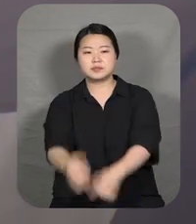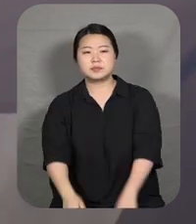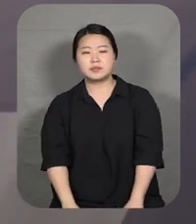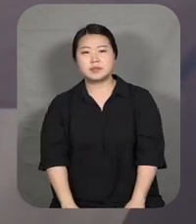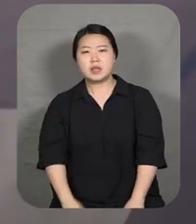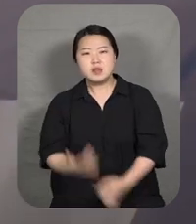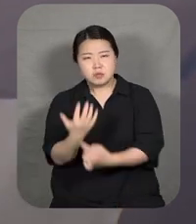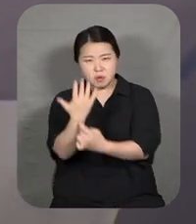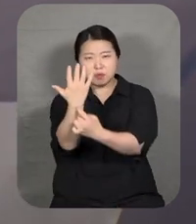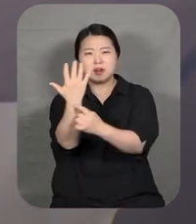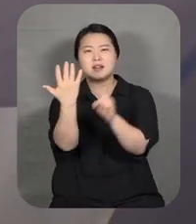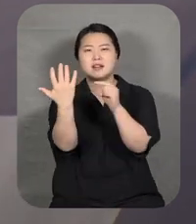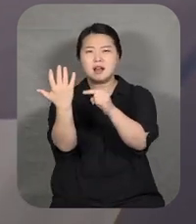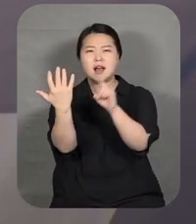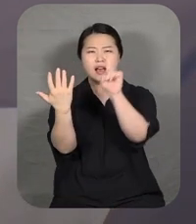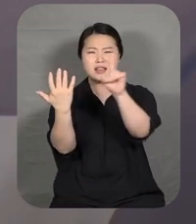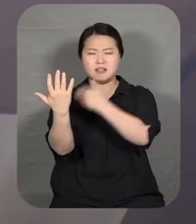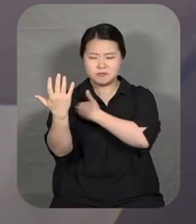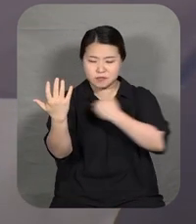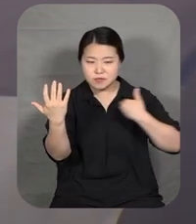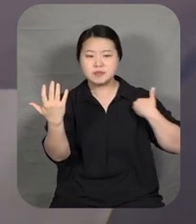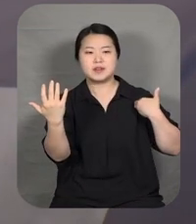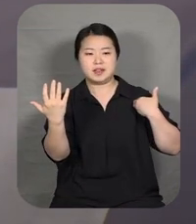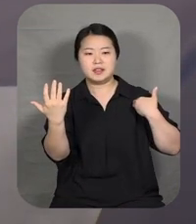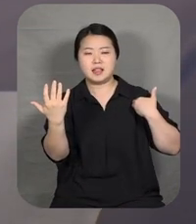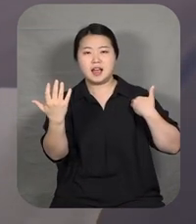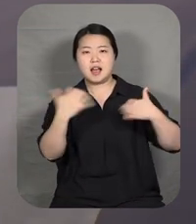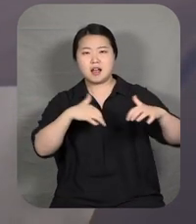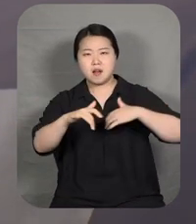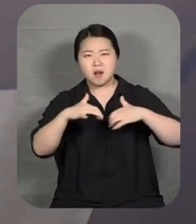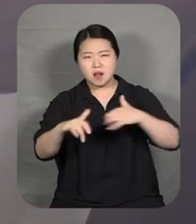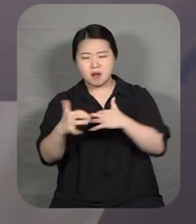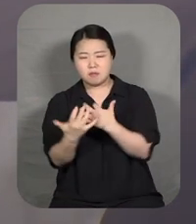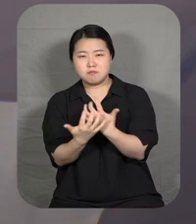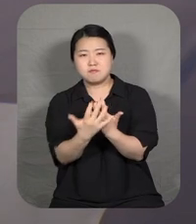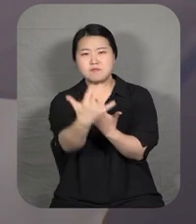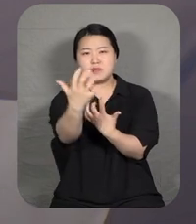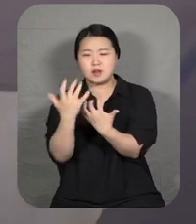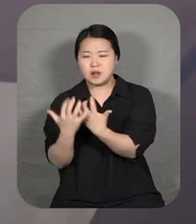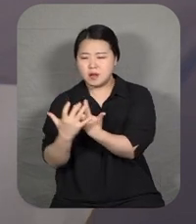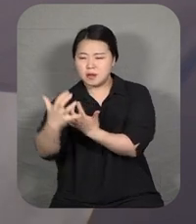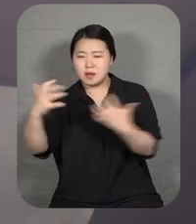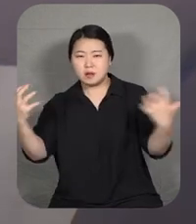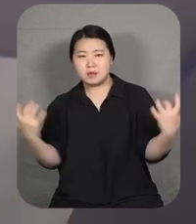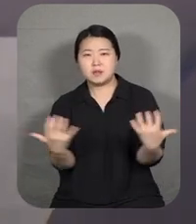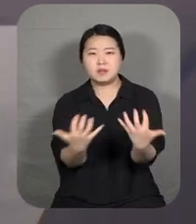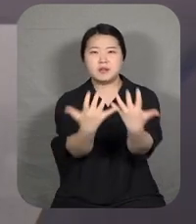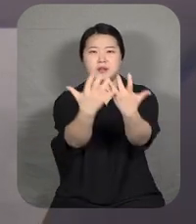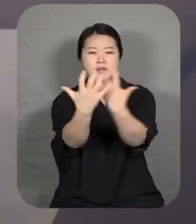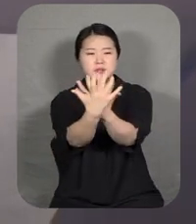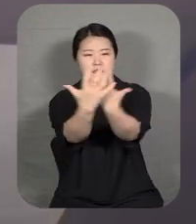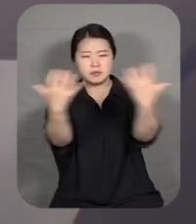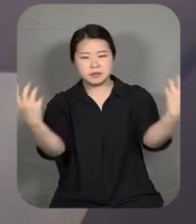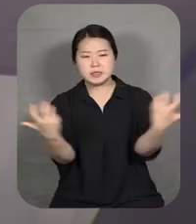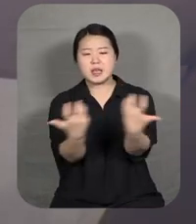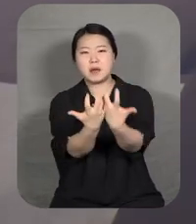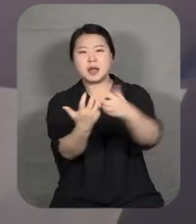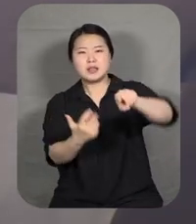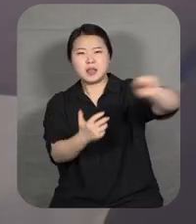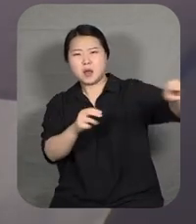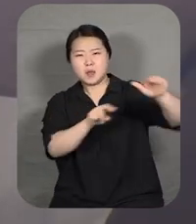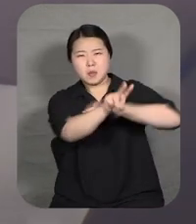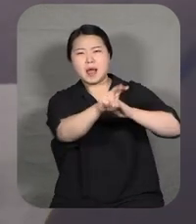그거면 되었다. 거리는 들불처럼 타오를 것이며 저들은 내 빼기 바쁠